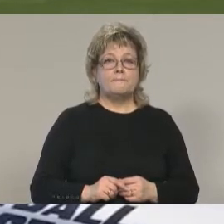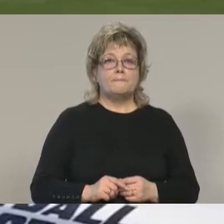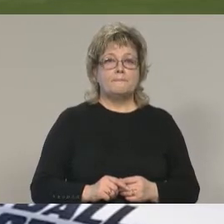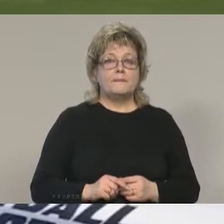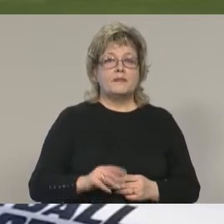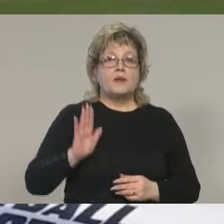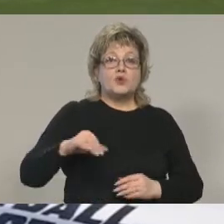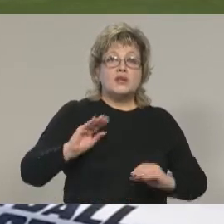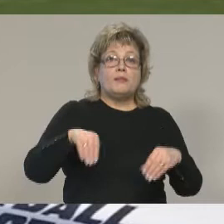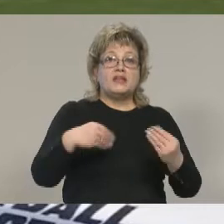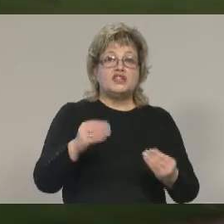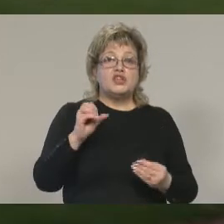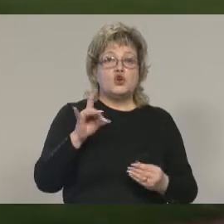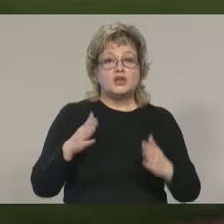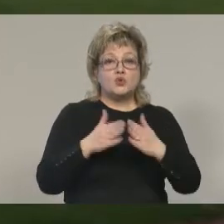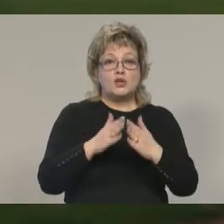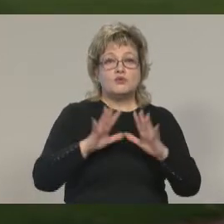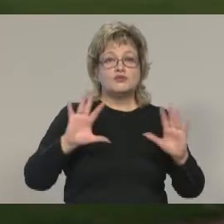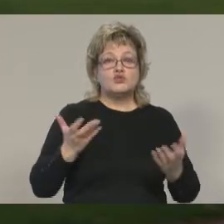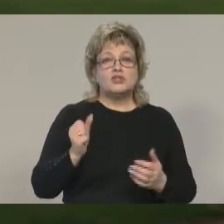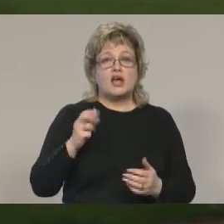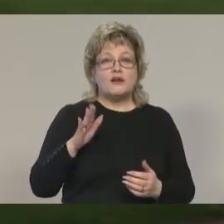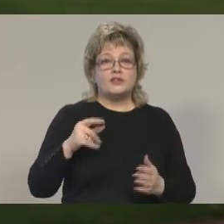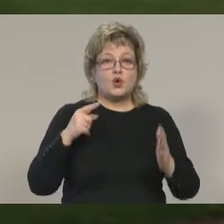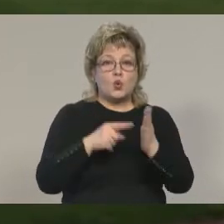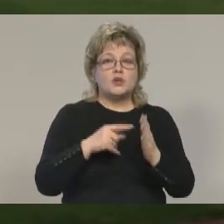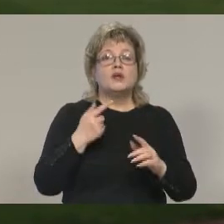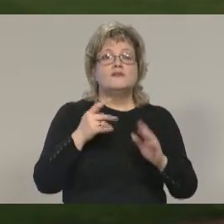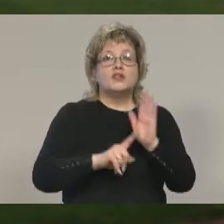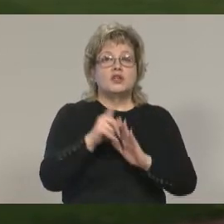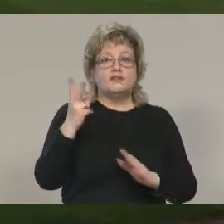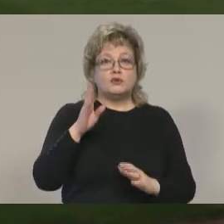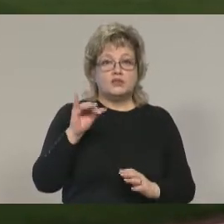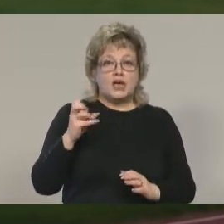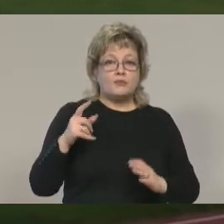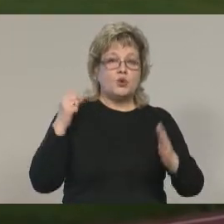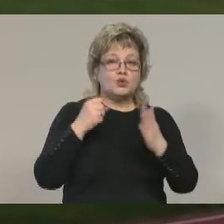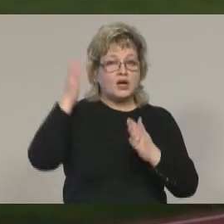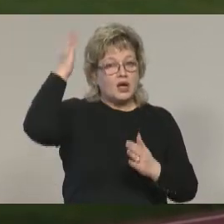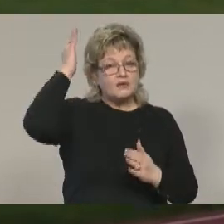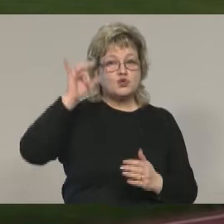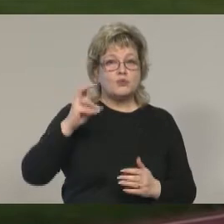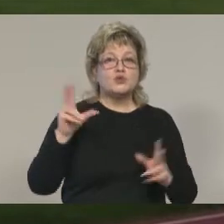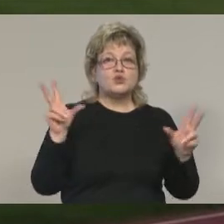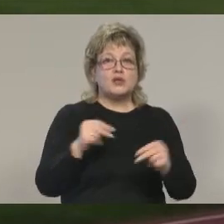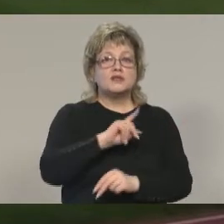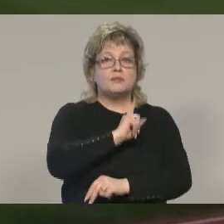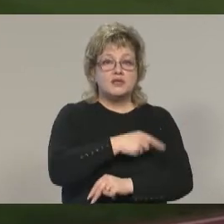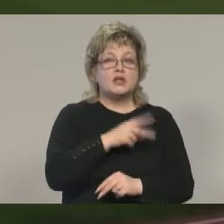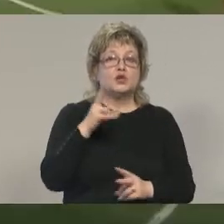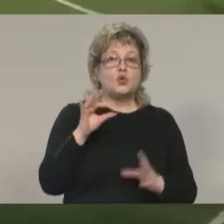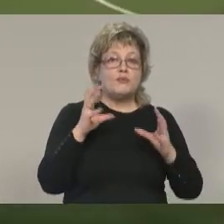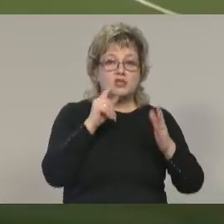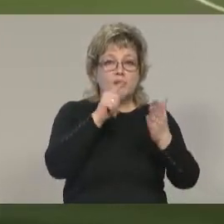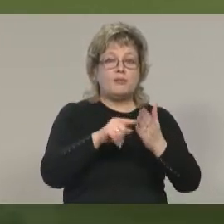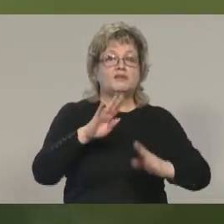После подачи Еременко с углового случился автогол. В начале второго тайма удар головой Скопинцеву удался по силе, но мяч